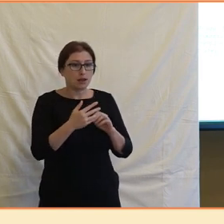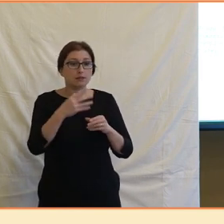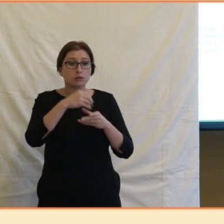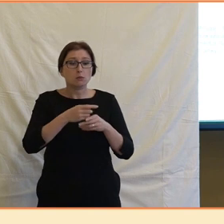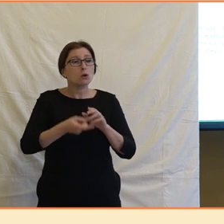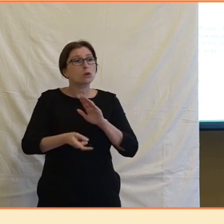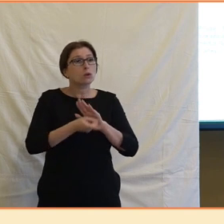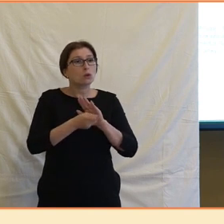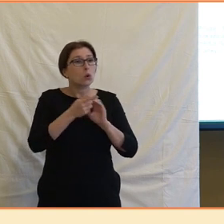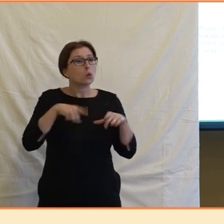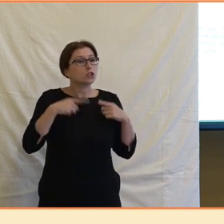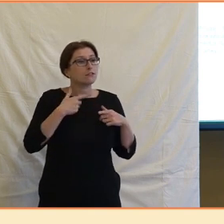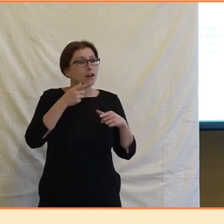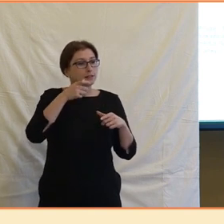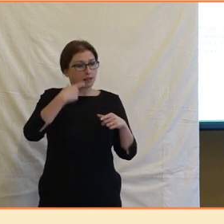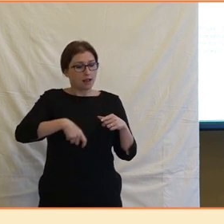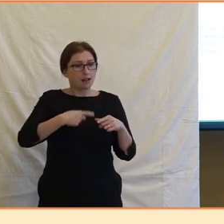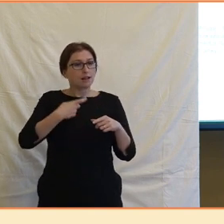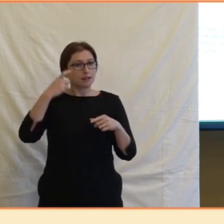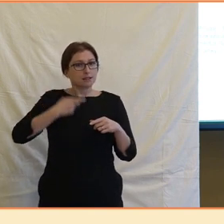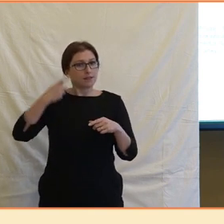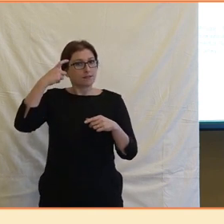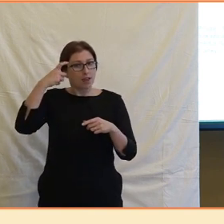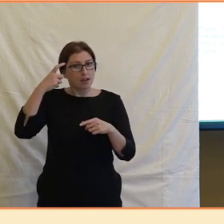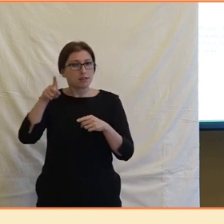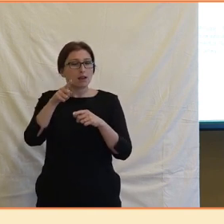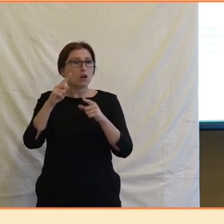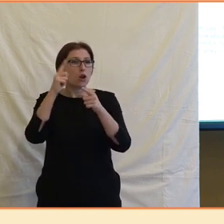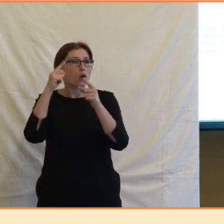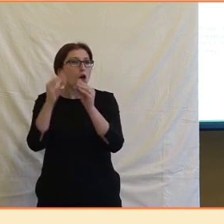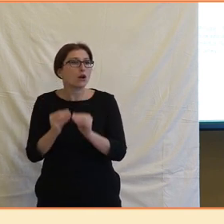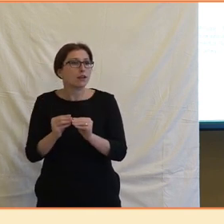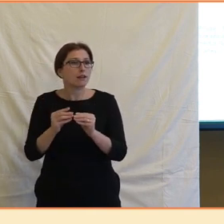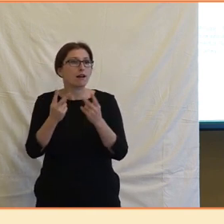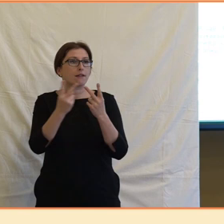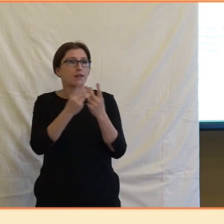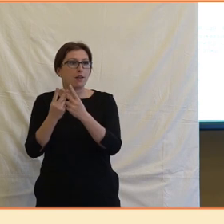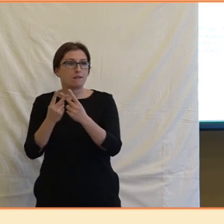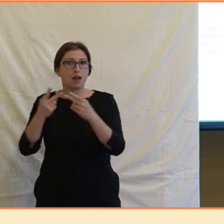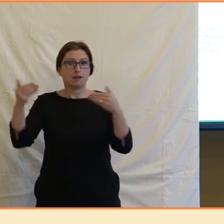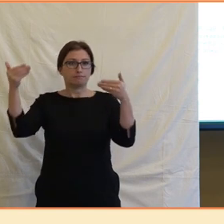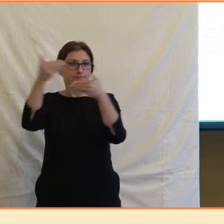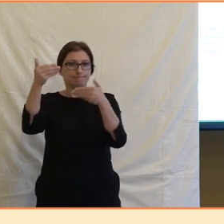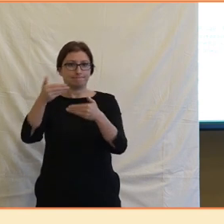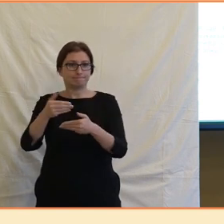aby uživatelé věděli, jaká logika se skrývá pod rozhodováním, jaký obsah jim bude